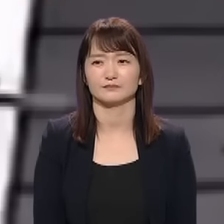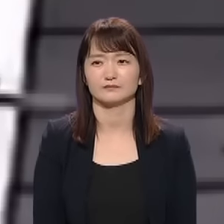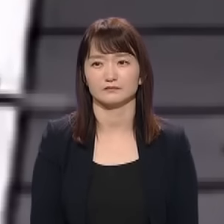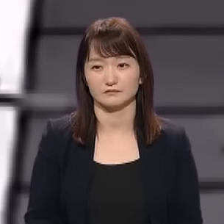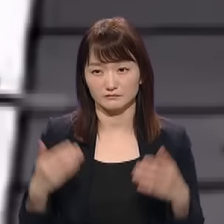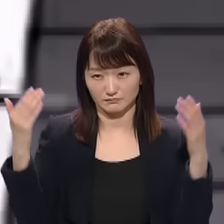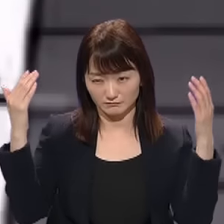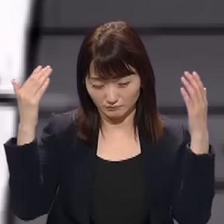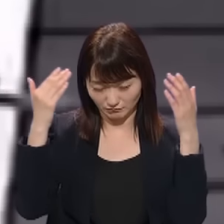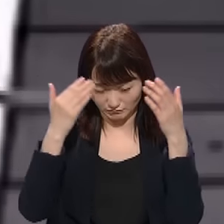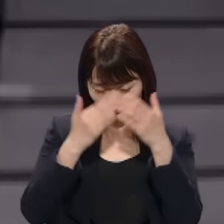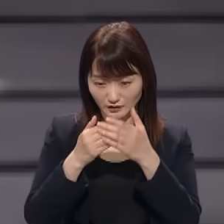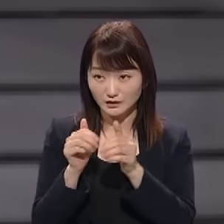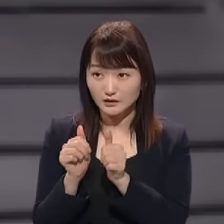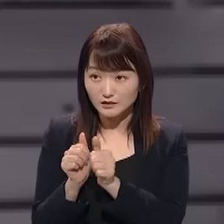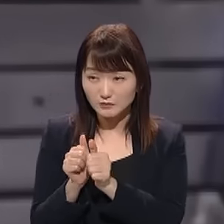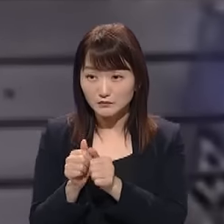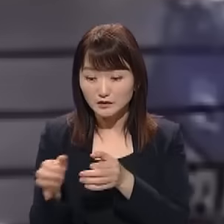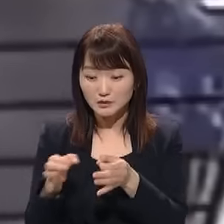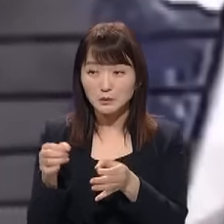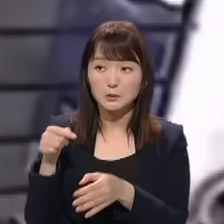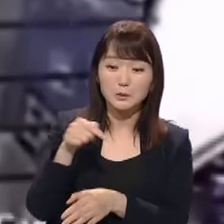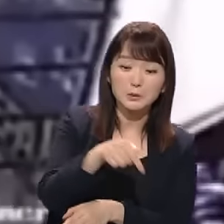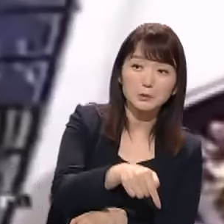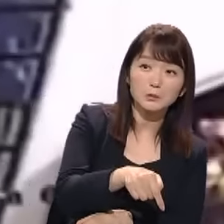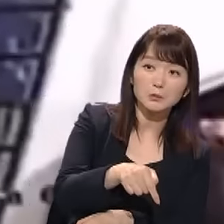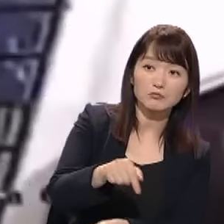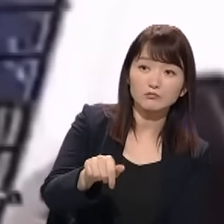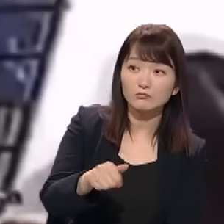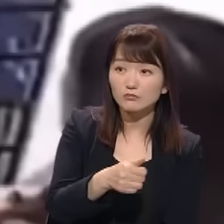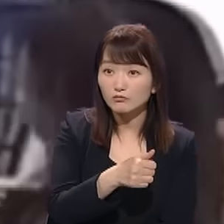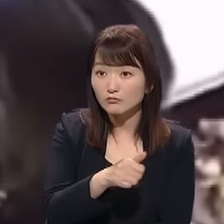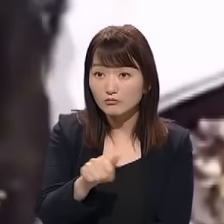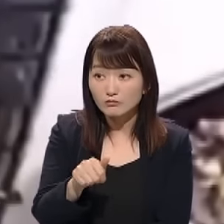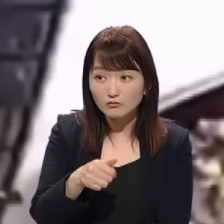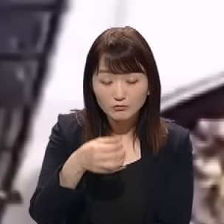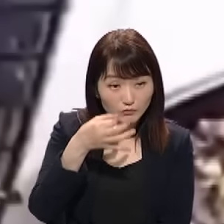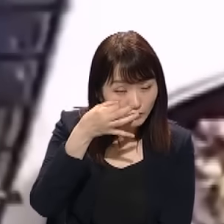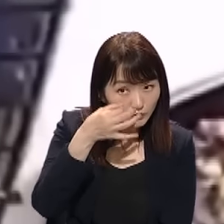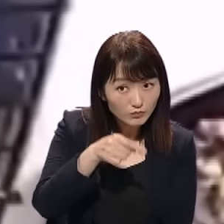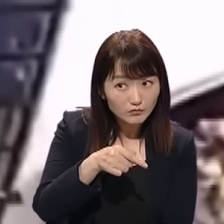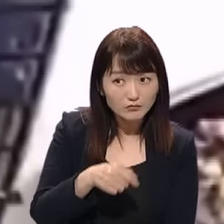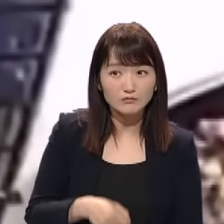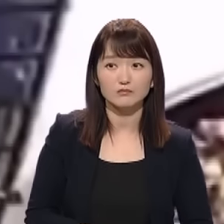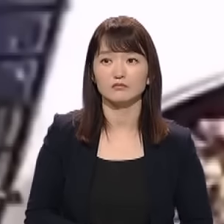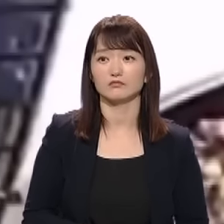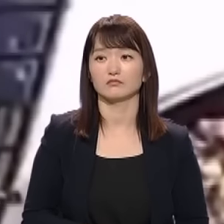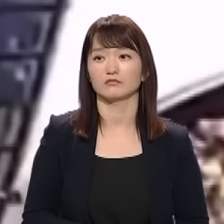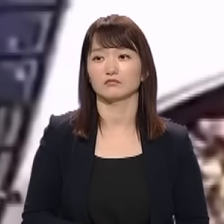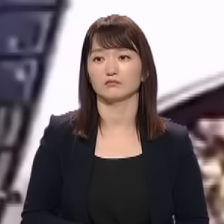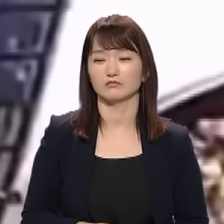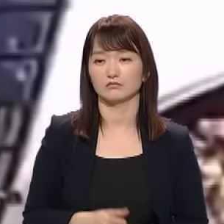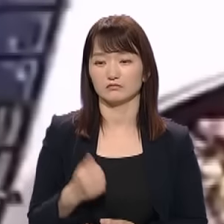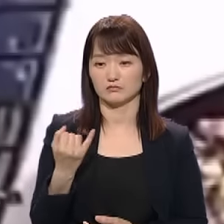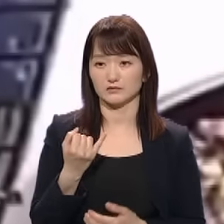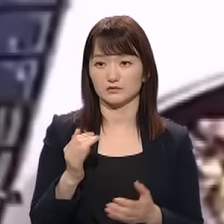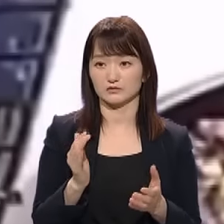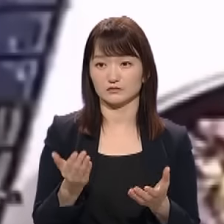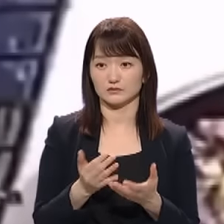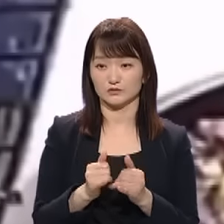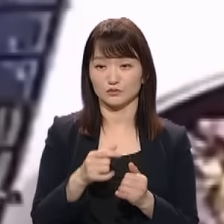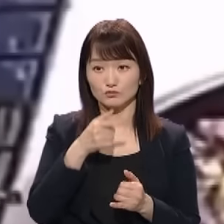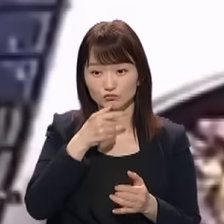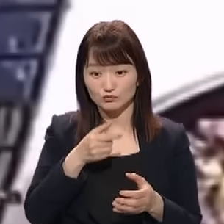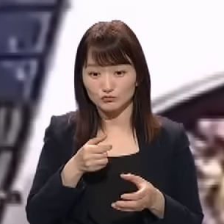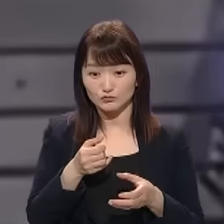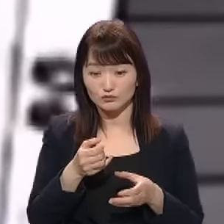야심한 밤입니다. 한 남성이 가게 밖을 서성이고 있는 거 보이세요? 저 창 밖으로. 자, 곧 여성 직원이 물을 갖고 오는데요. 직원이 서비스 창고에